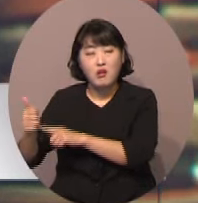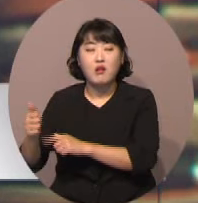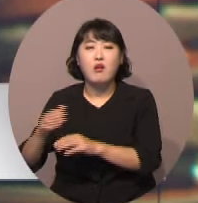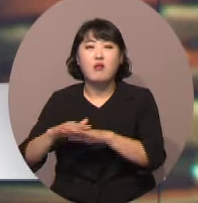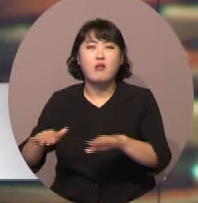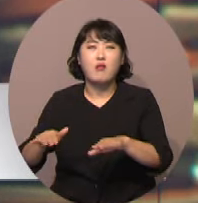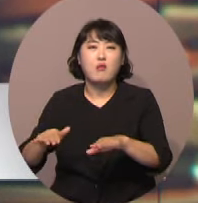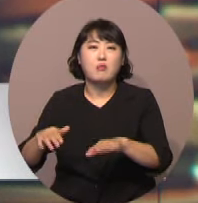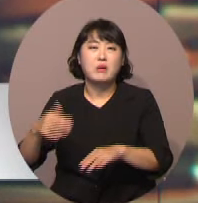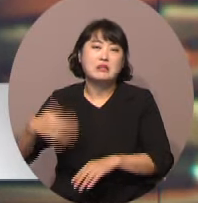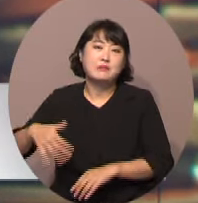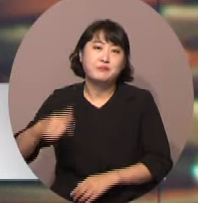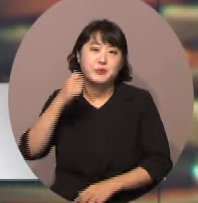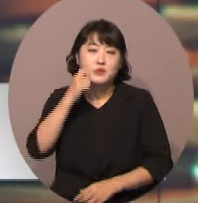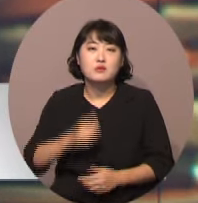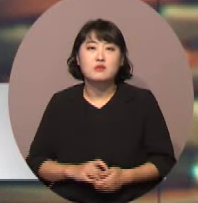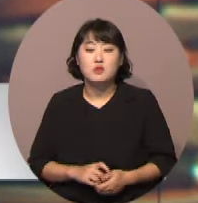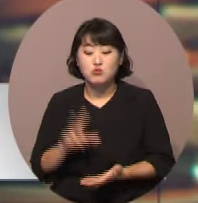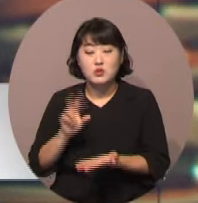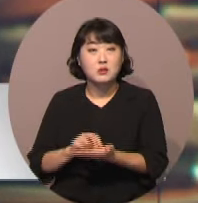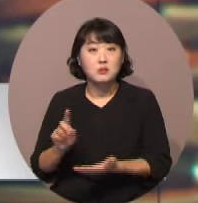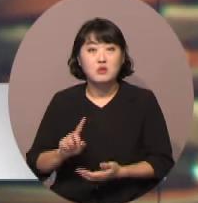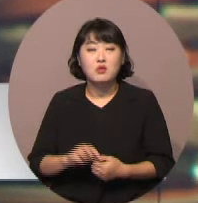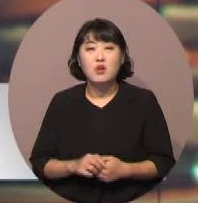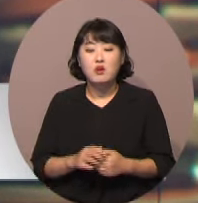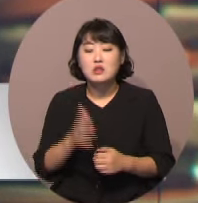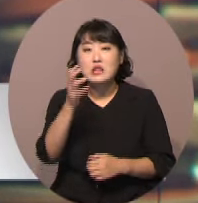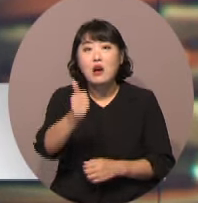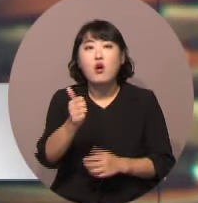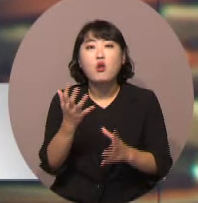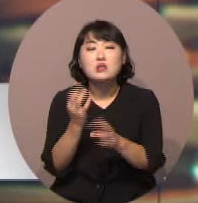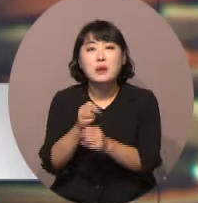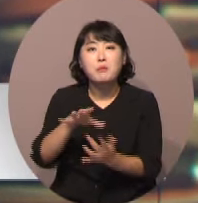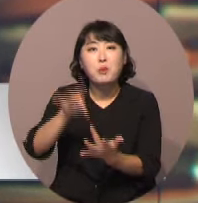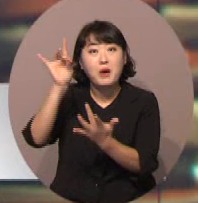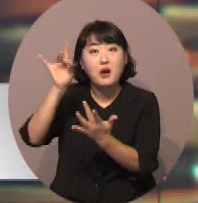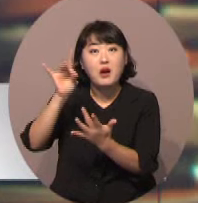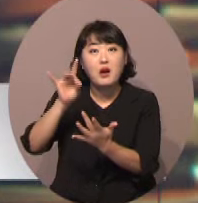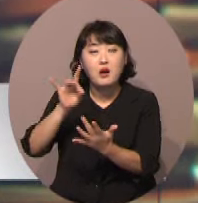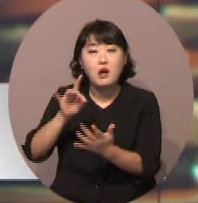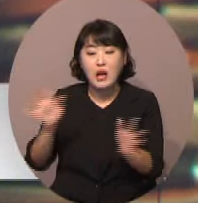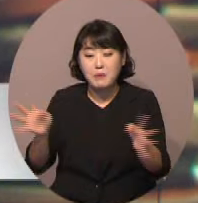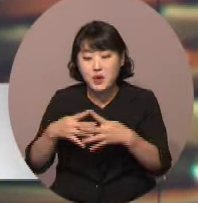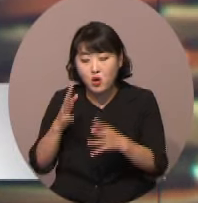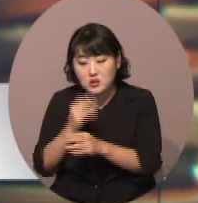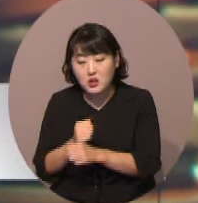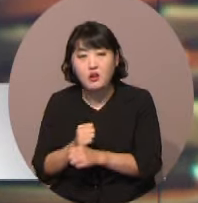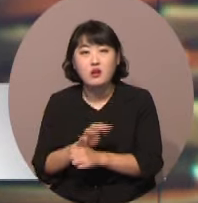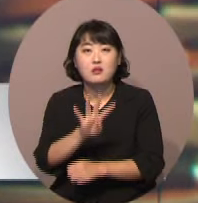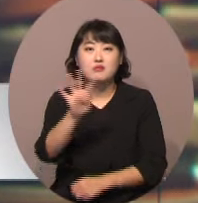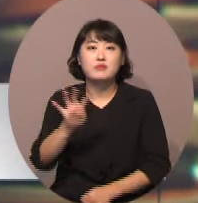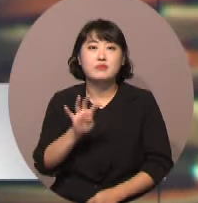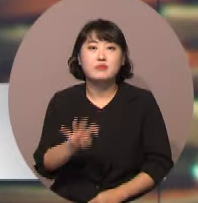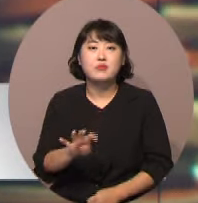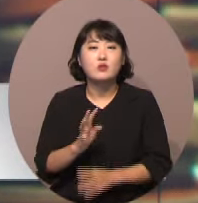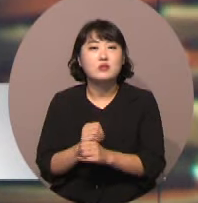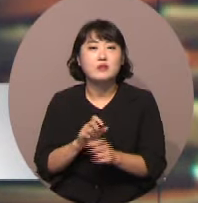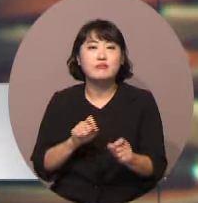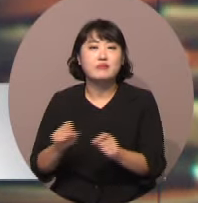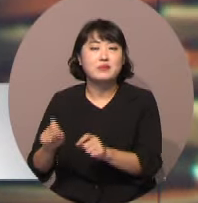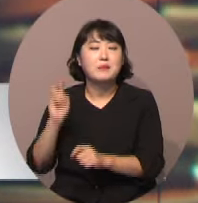않고 있는 건데요 문제는 의장이 언제 선출될 합의에 이를지 미지수라는 점입니다